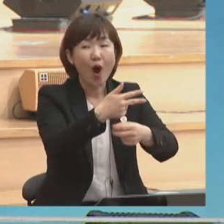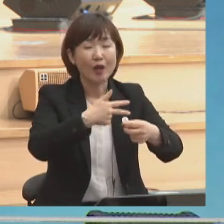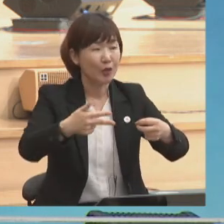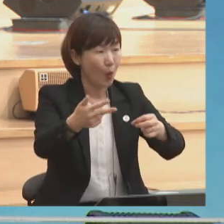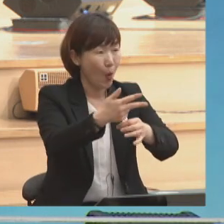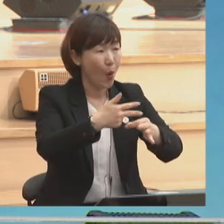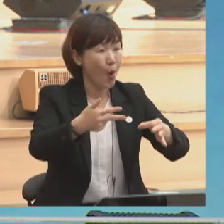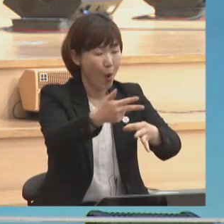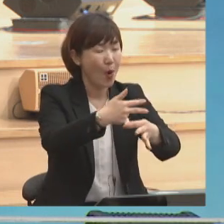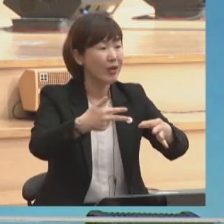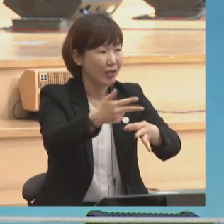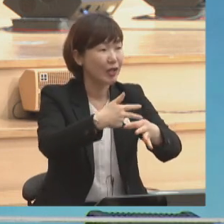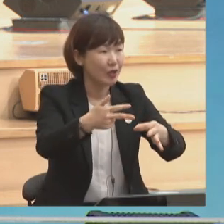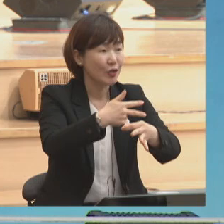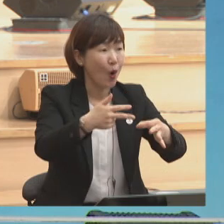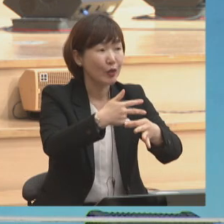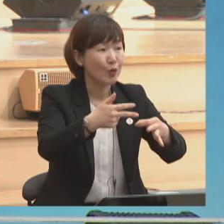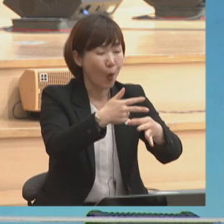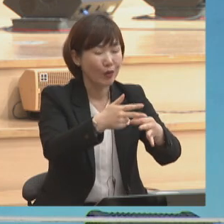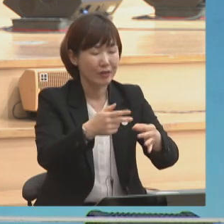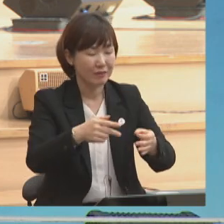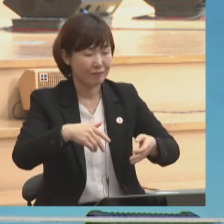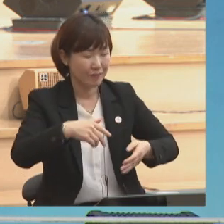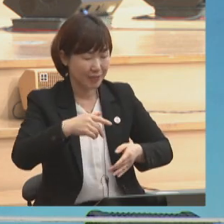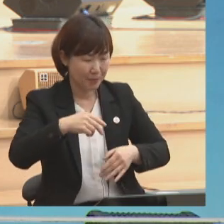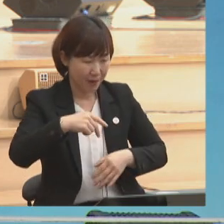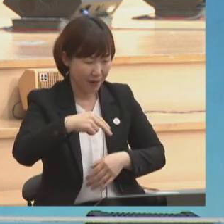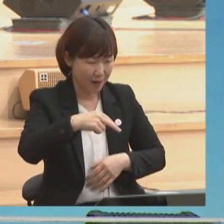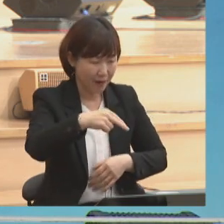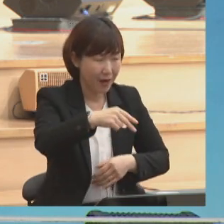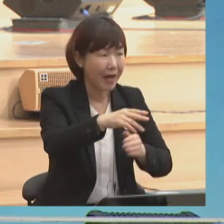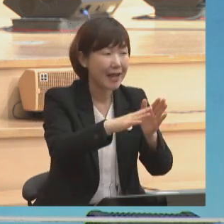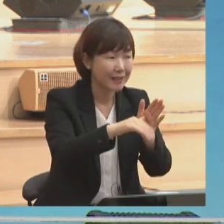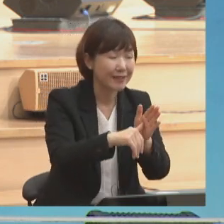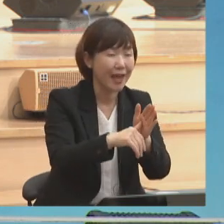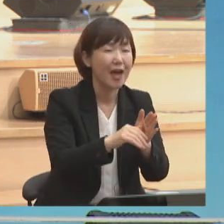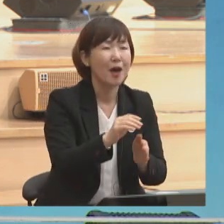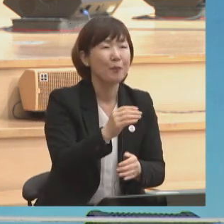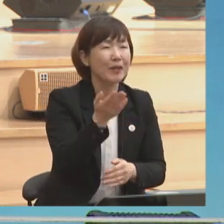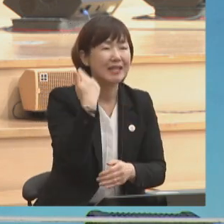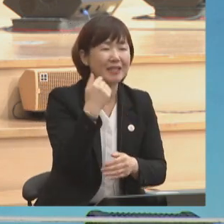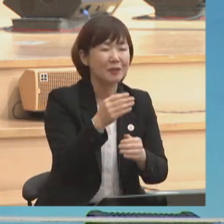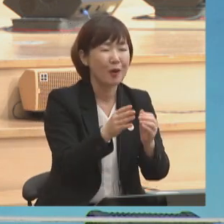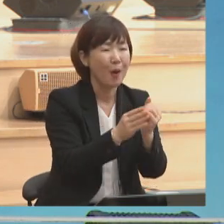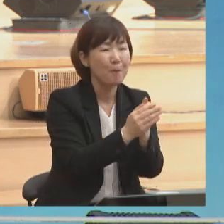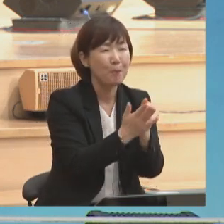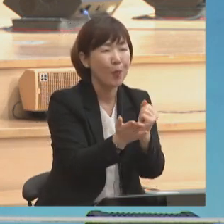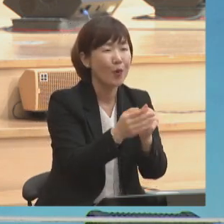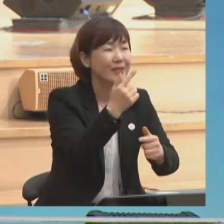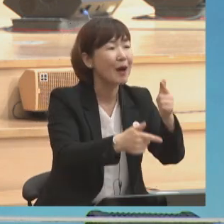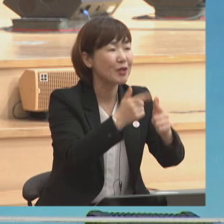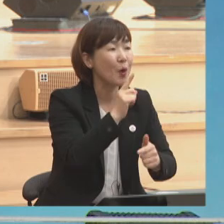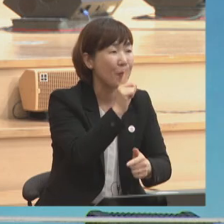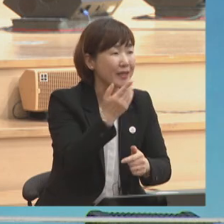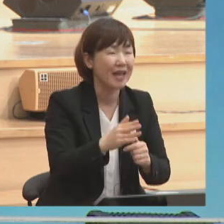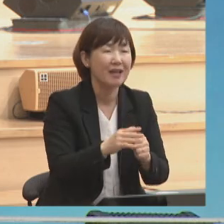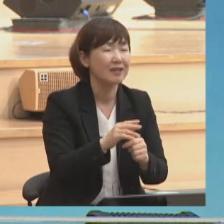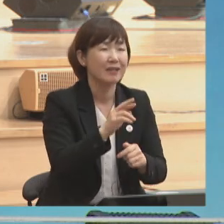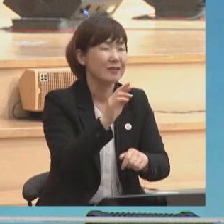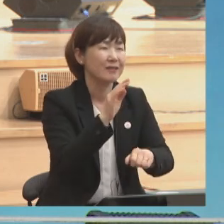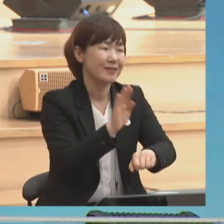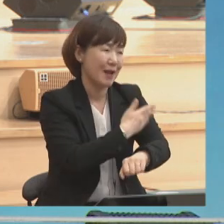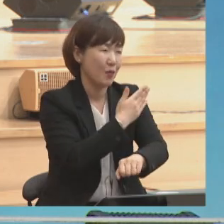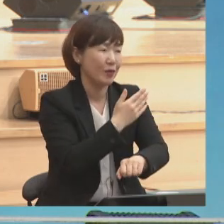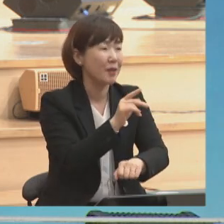서세요. 여러분 이제는 뽕나무라고 말하면 안 됩니다. 여리고의 뽕나무 그렇게 말하면 안 됩니다. 잘못 번역된 결과이고 이제는 우리